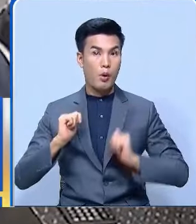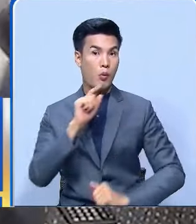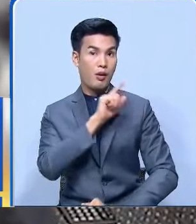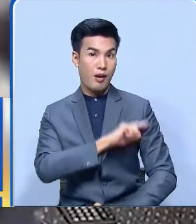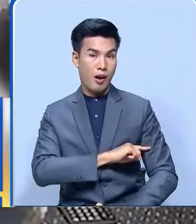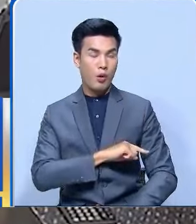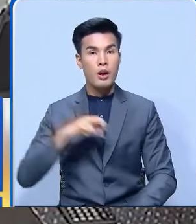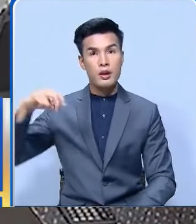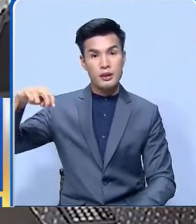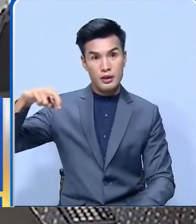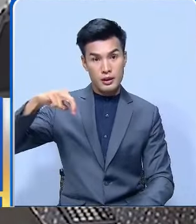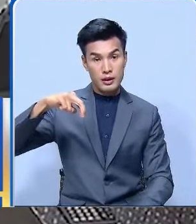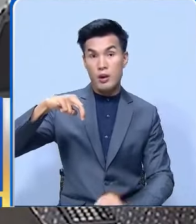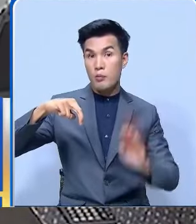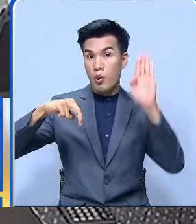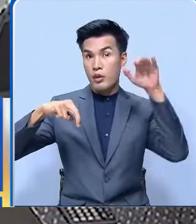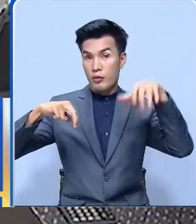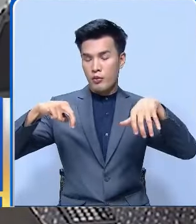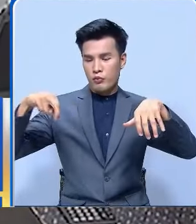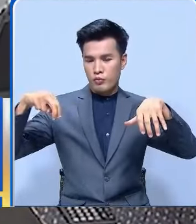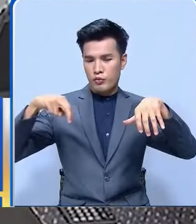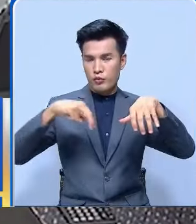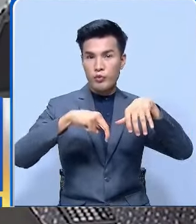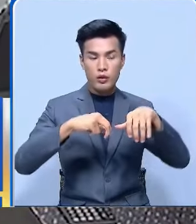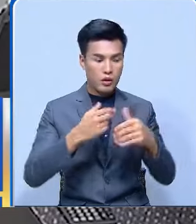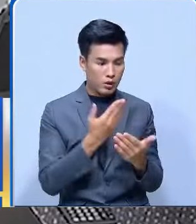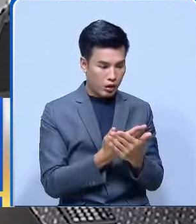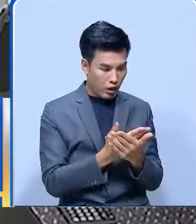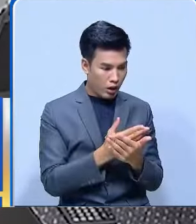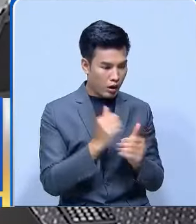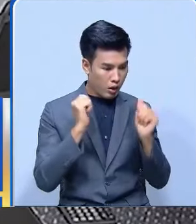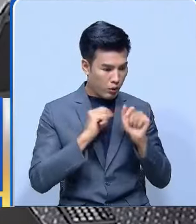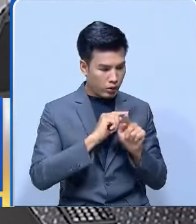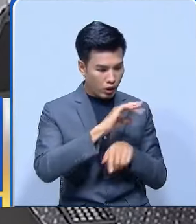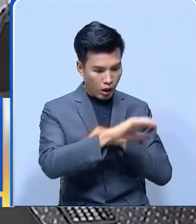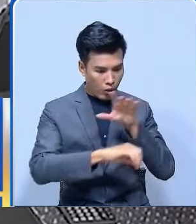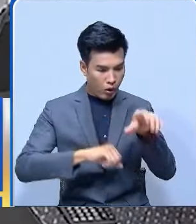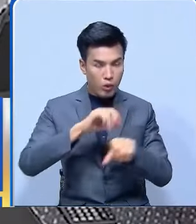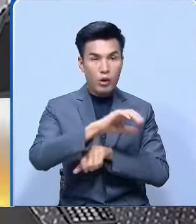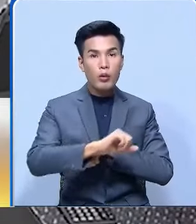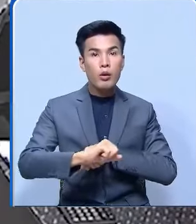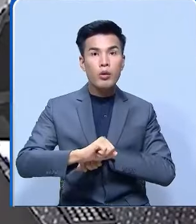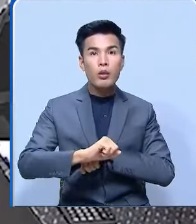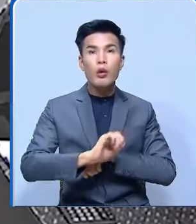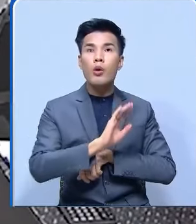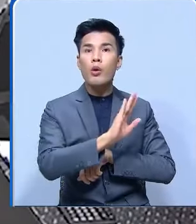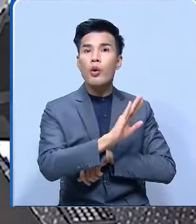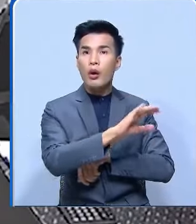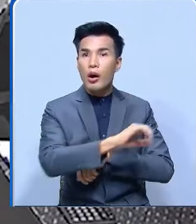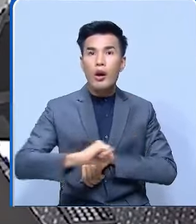ดินเข้ามาในบริษัทแห่งนี้แล้วมาหยิบกระเป๋าเงินกระเป๋าสะพายที่วางอยู่บนโต๊ะทำงานของเจ้าของบริษัท